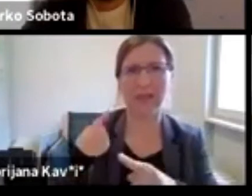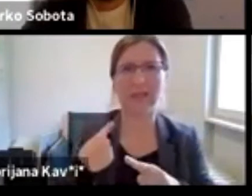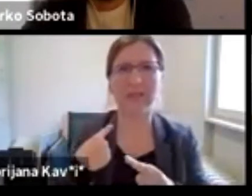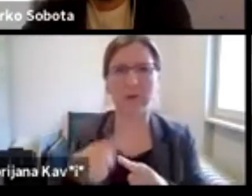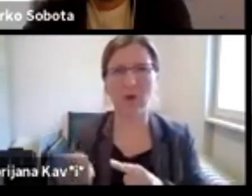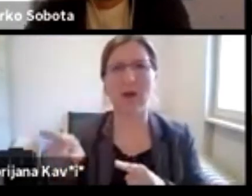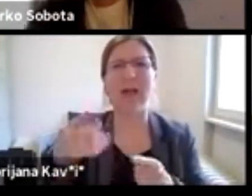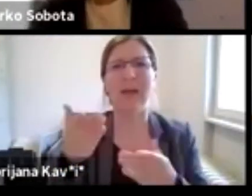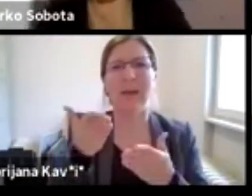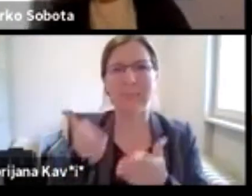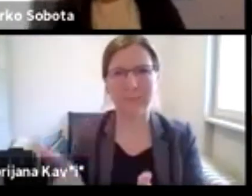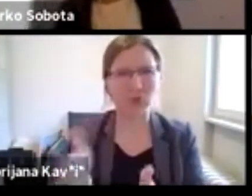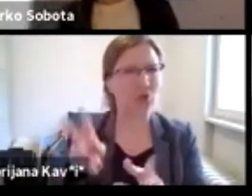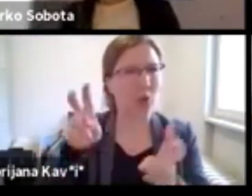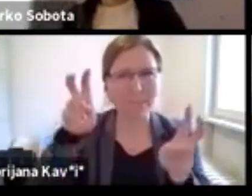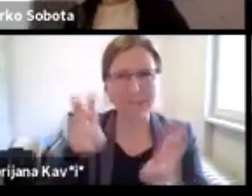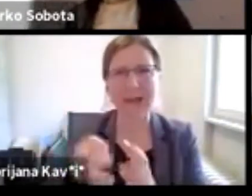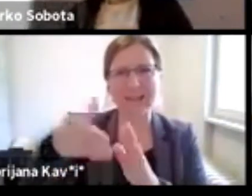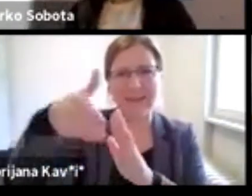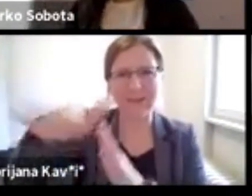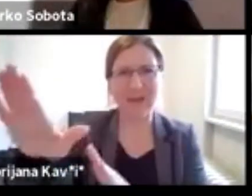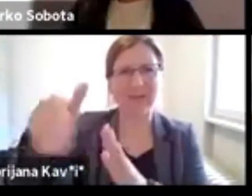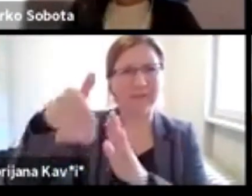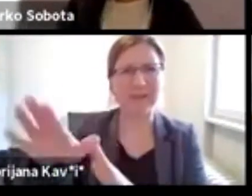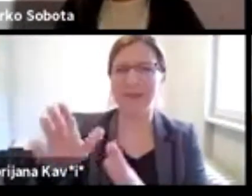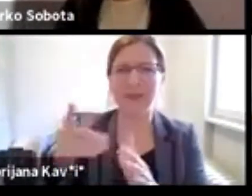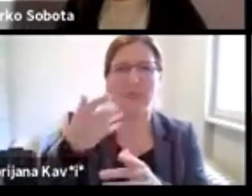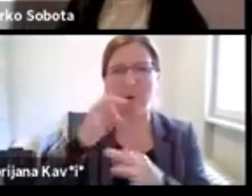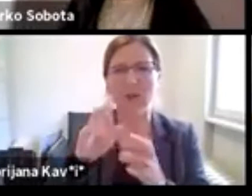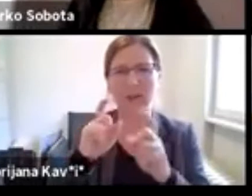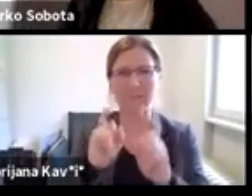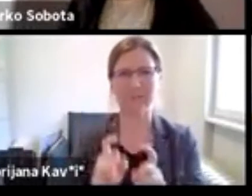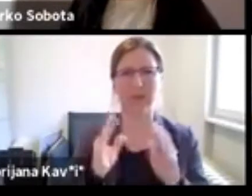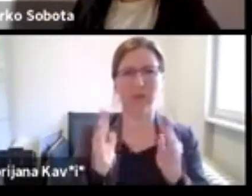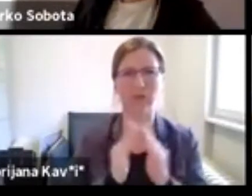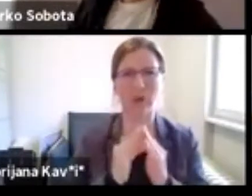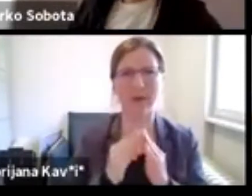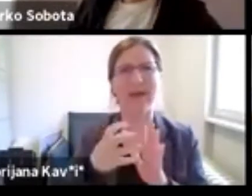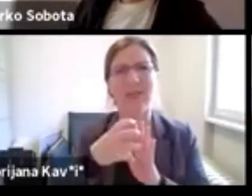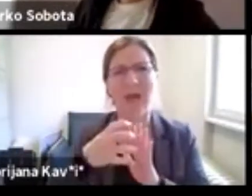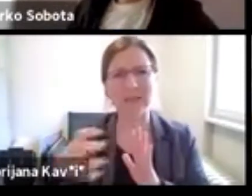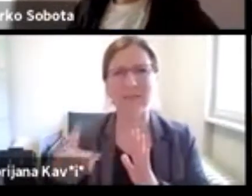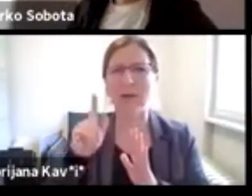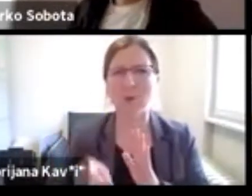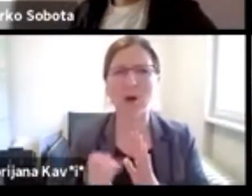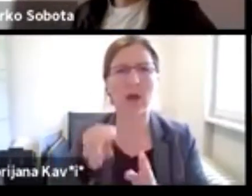manji izlažu mogućnosti zaraze, da obavezno nastave koristiti svoju terapiju,